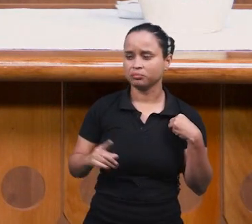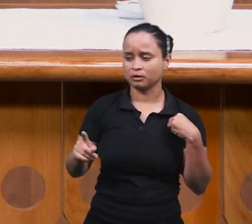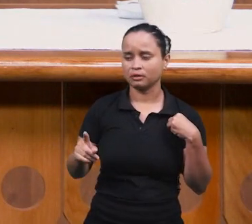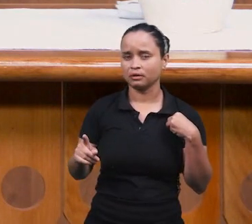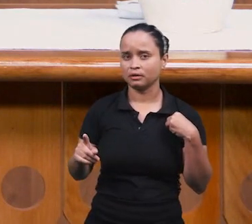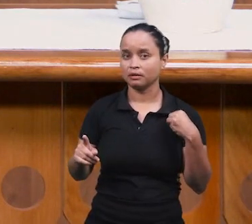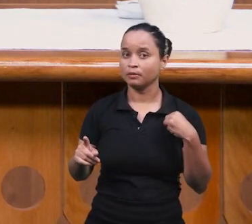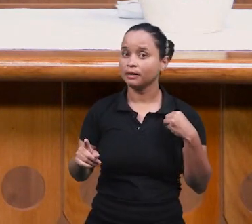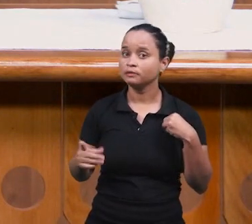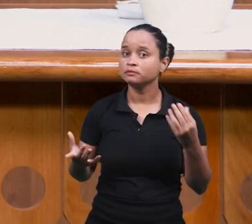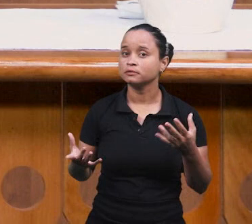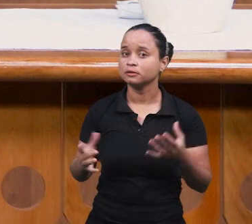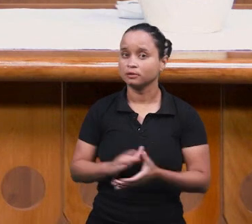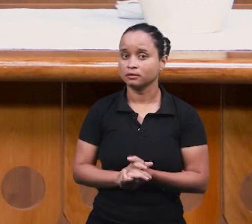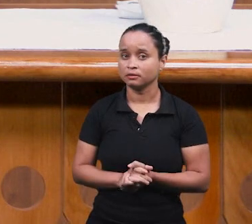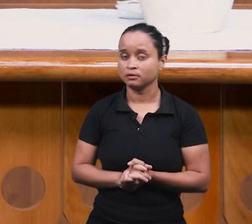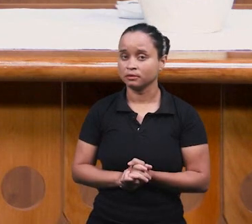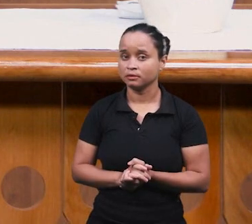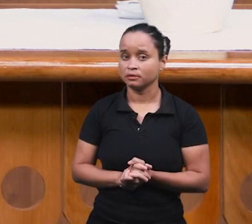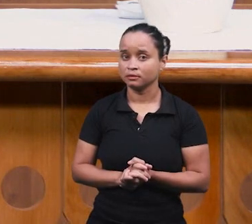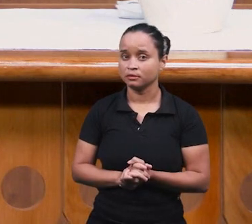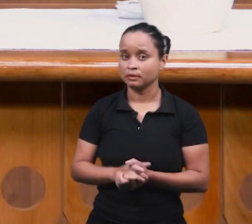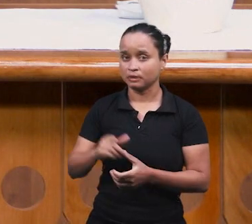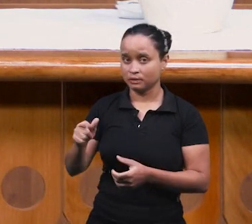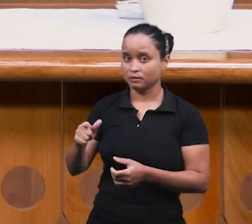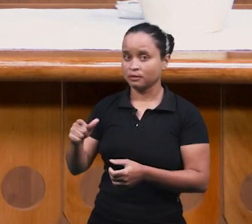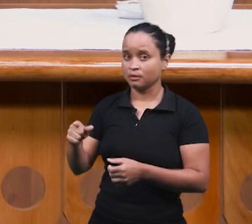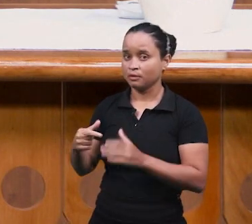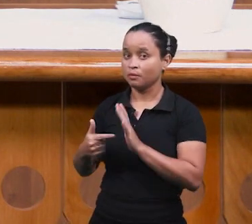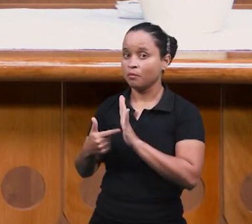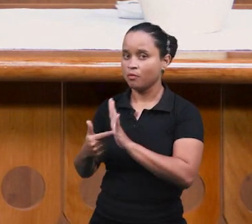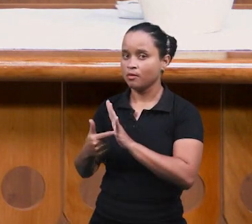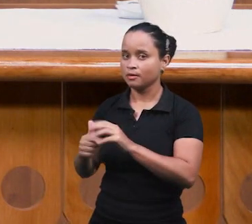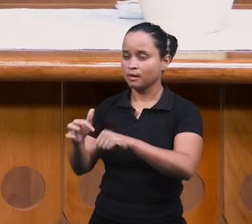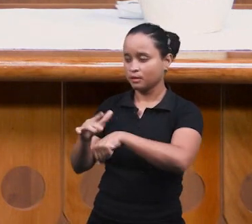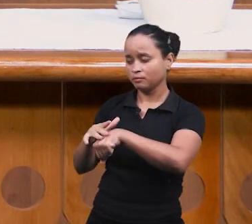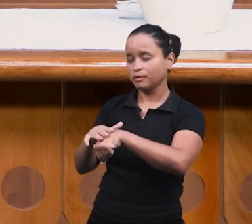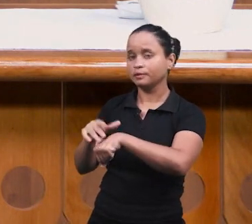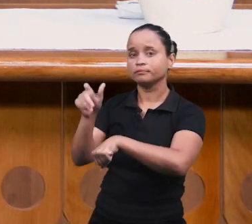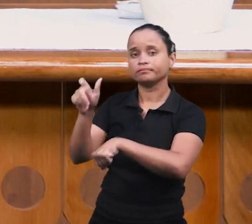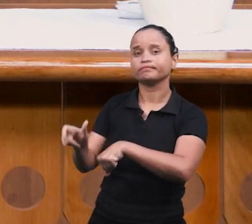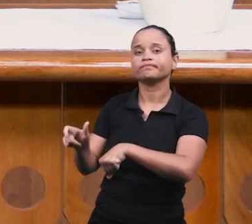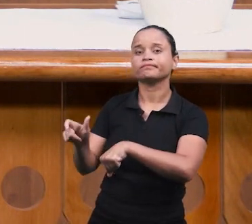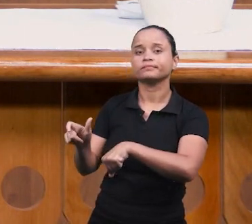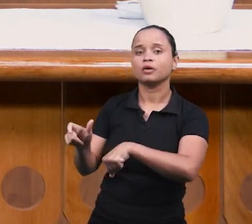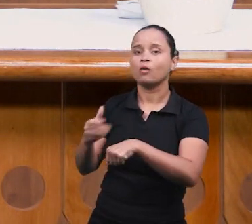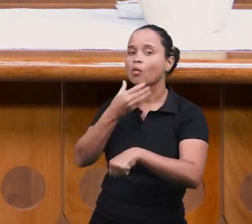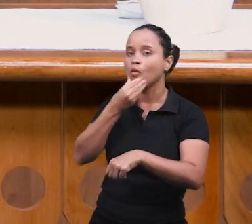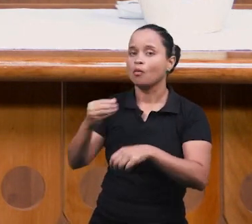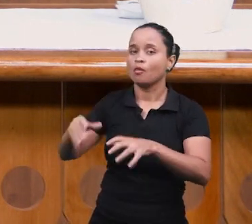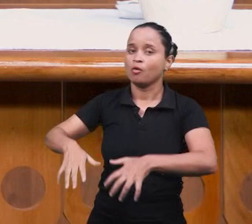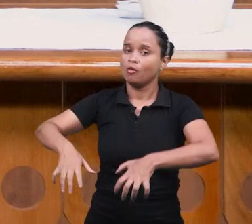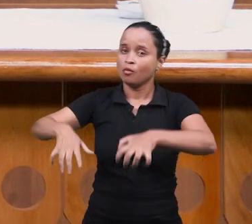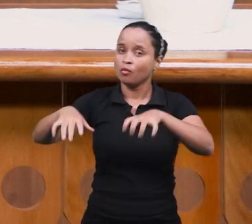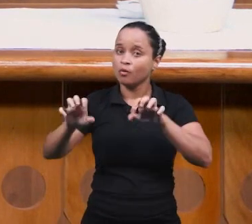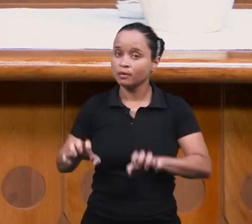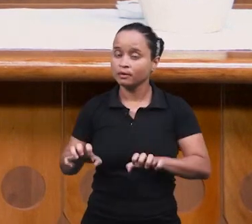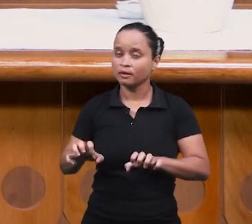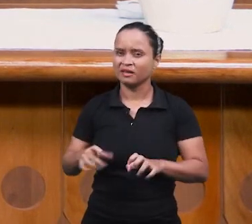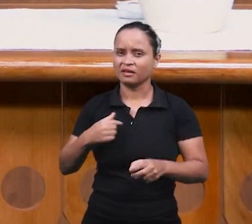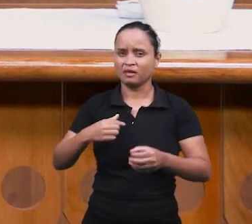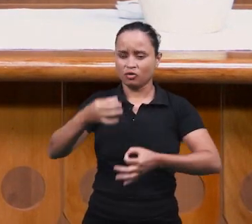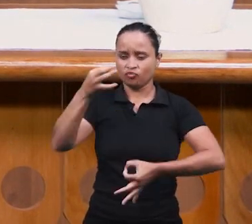du péché, de convaincre le péché, c'était la blessure qui était en Ézéchias. Quand il parle qui convainc de la